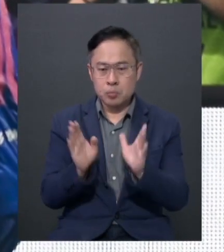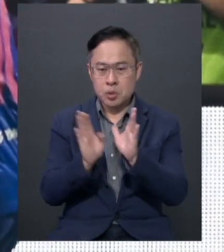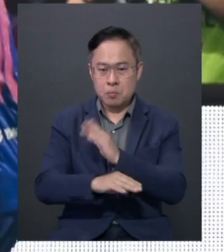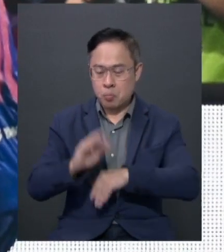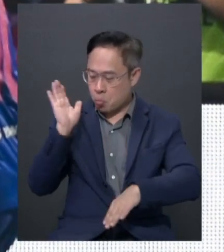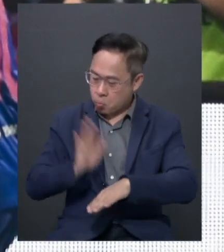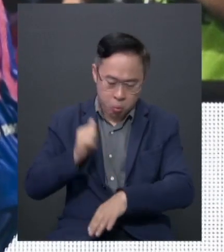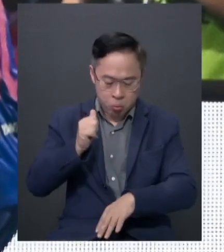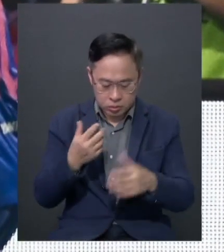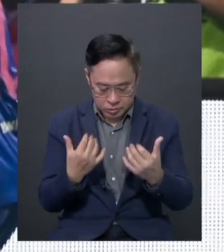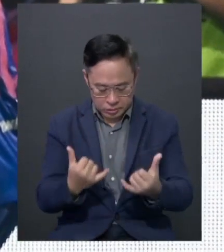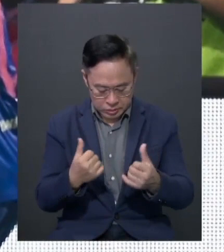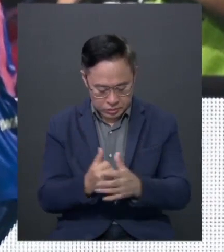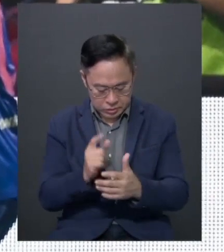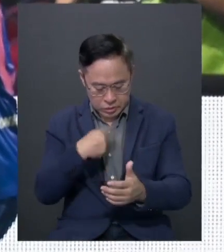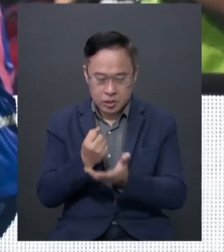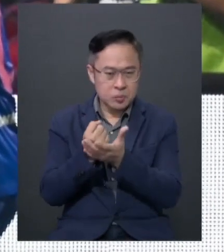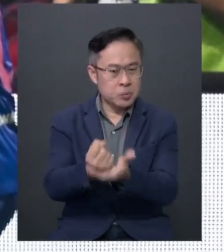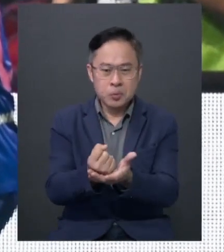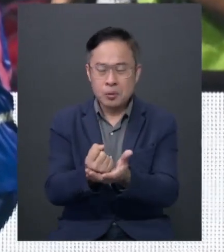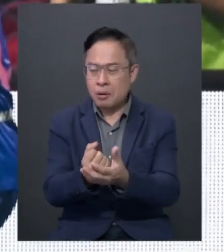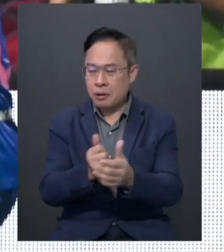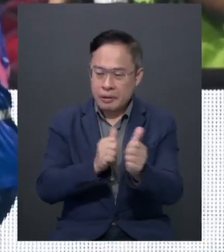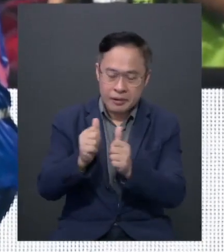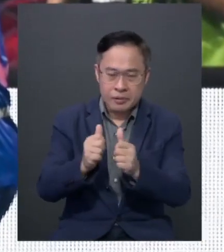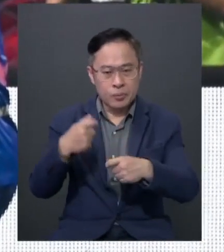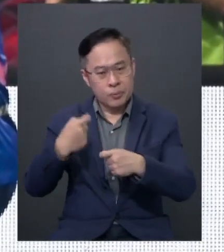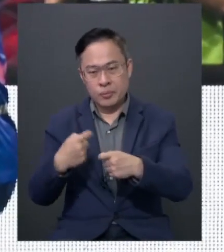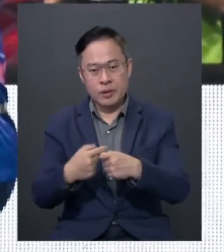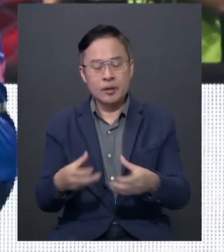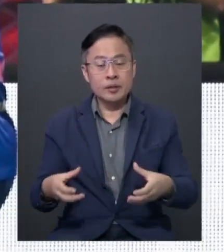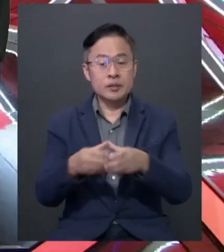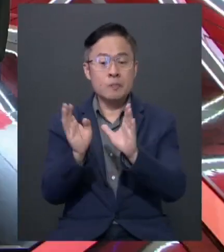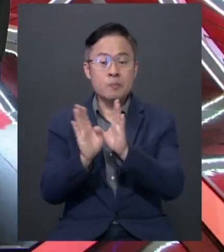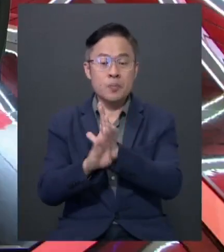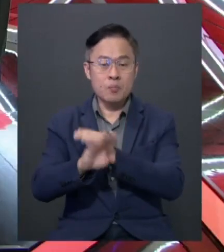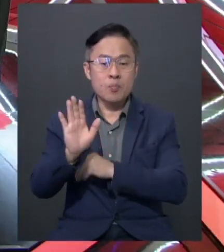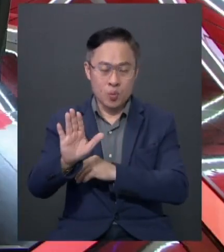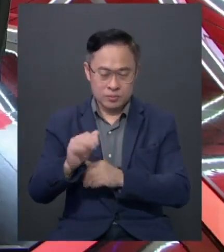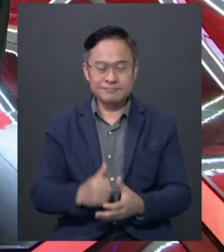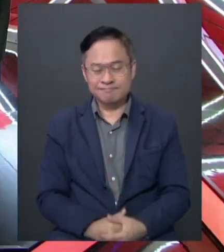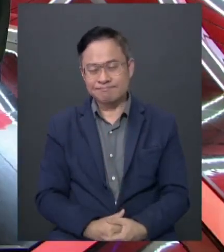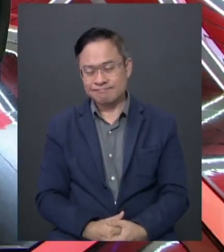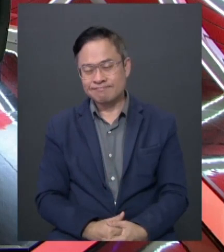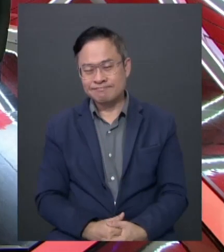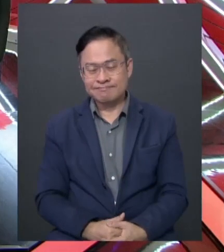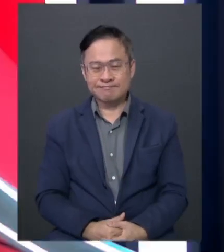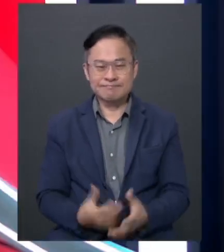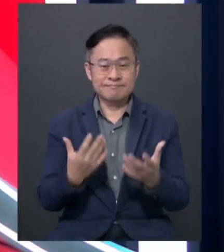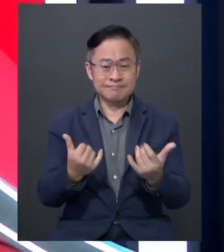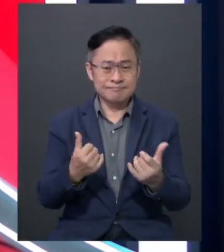นี้ ใครก็หยุดไม่อยู่จริงๆฟอร์มแรงมากๆนะคะสำหรับบุรีรัมย์ยูไนเต็ดนะคะน่าสนใจคือมาจนถึงขนา